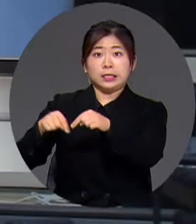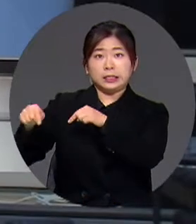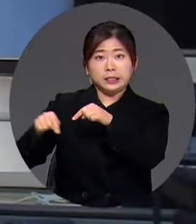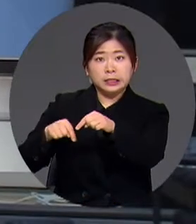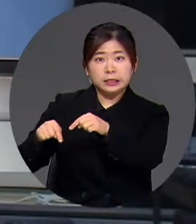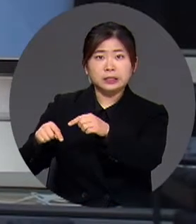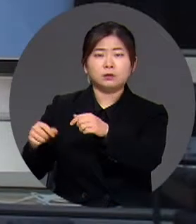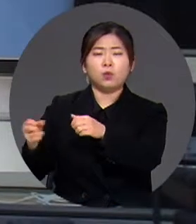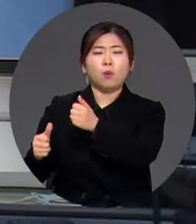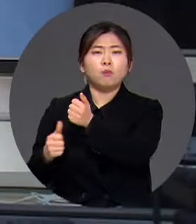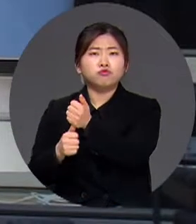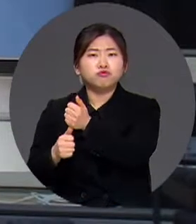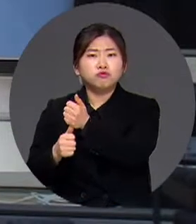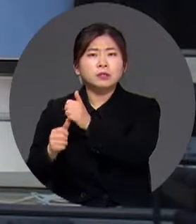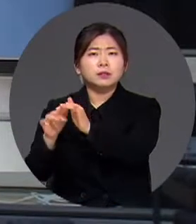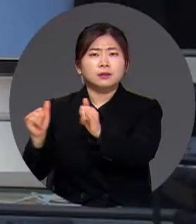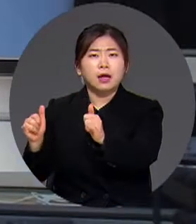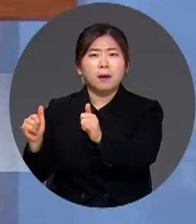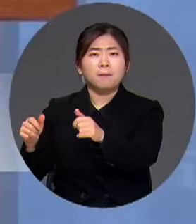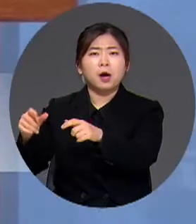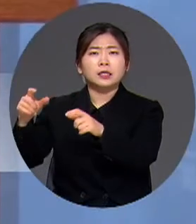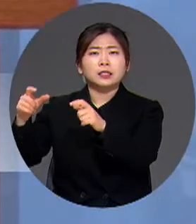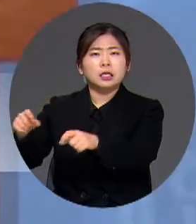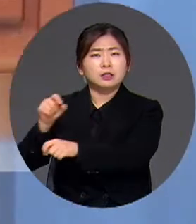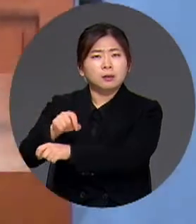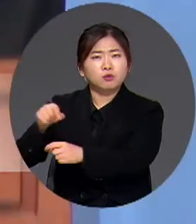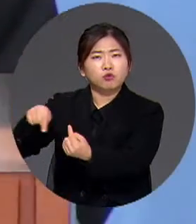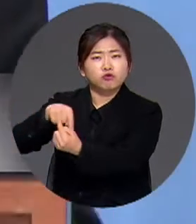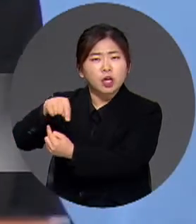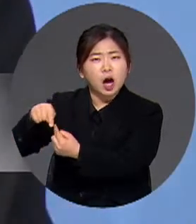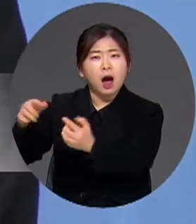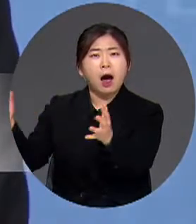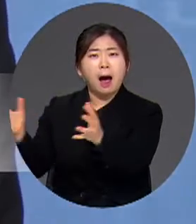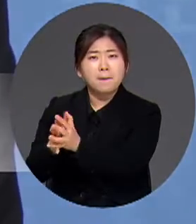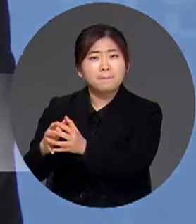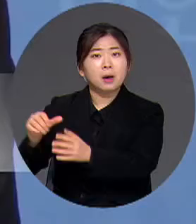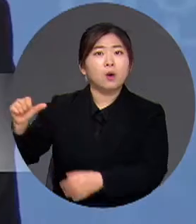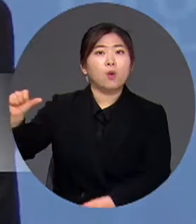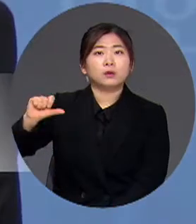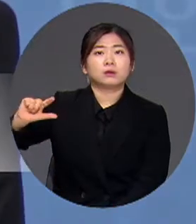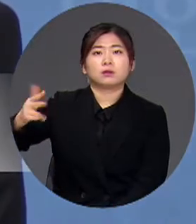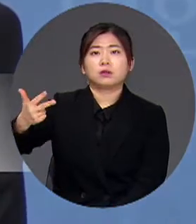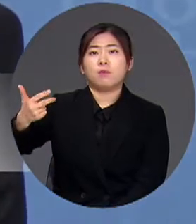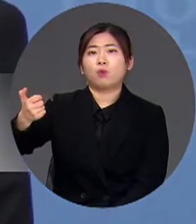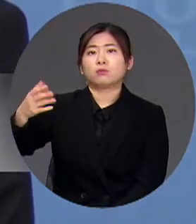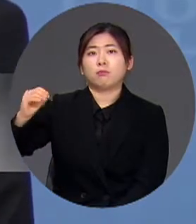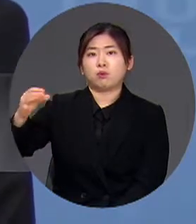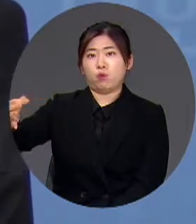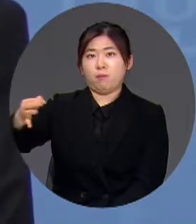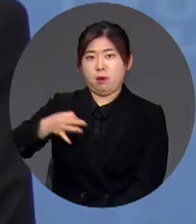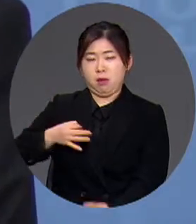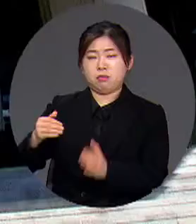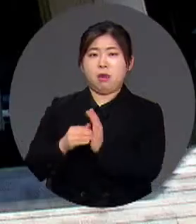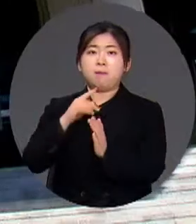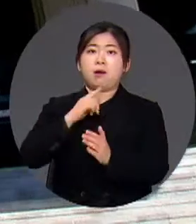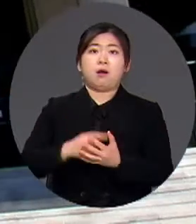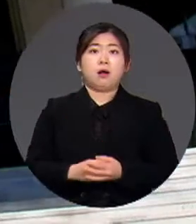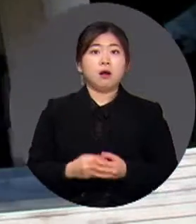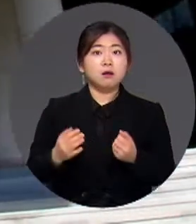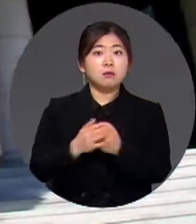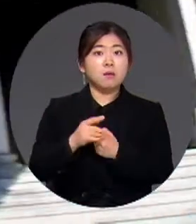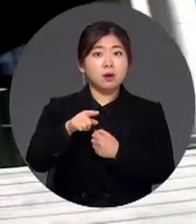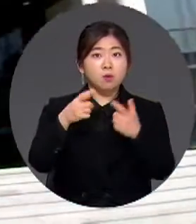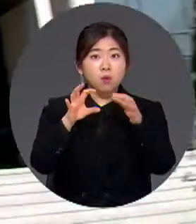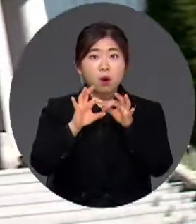등으로부터 지역 사무소 운영 경비 등 명목으로 5,750 원을 받은 혐의도 받고 있습니다 이와 관련해